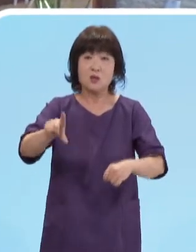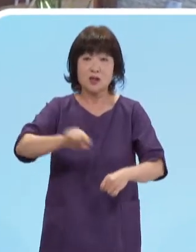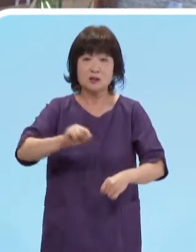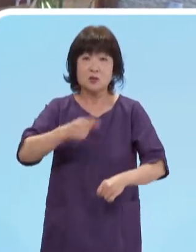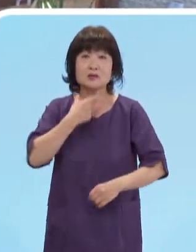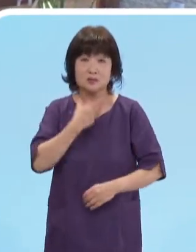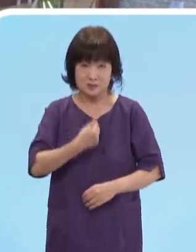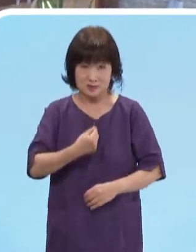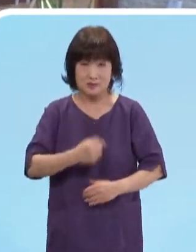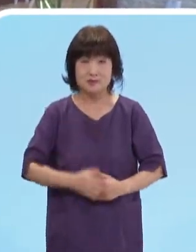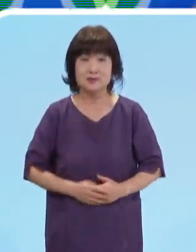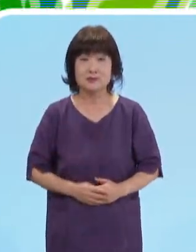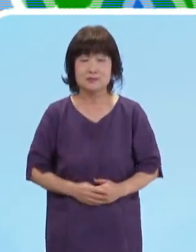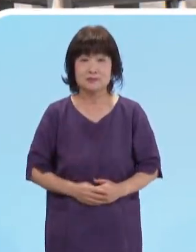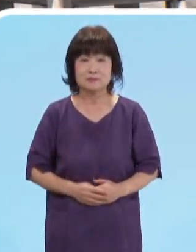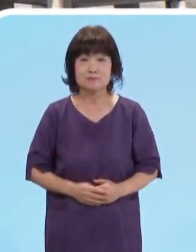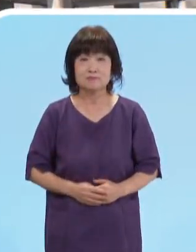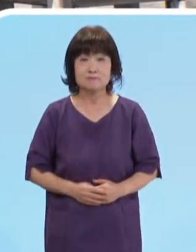ています。